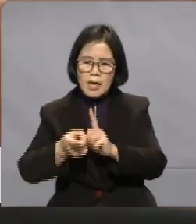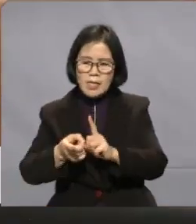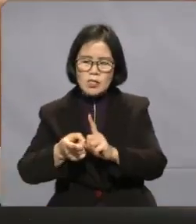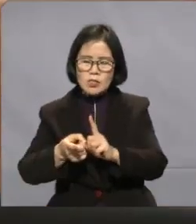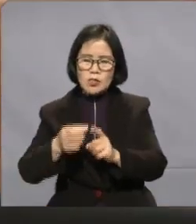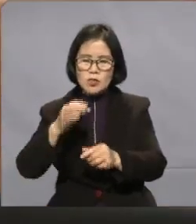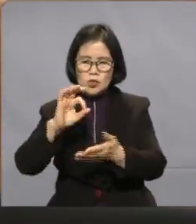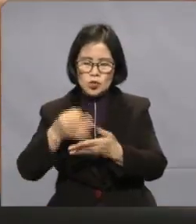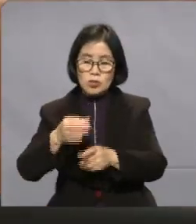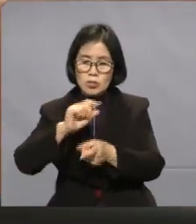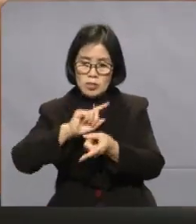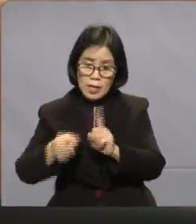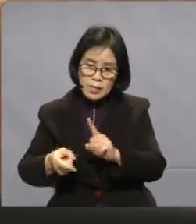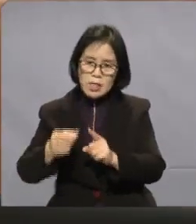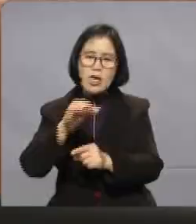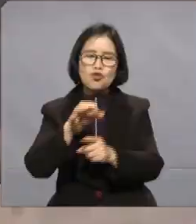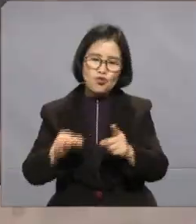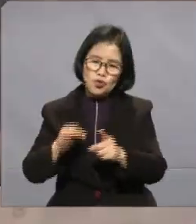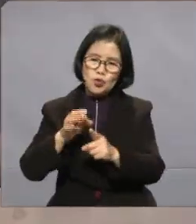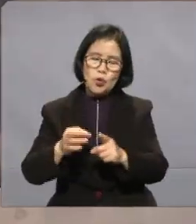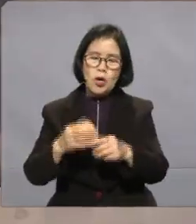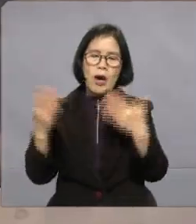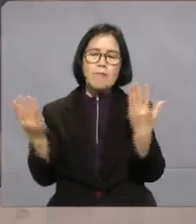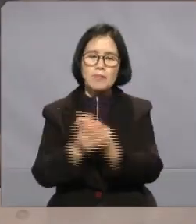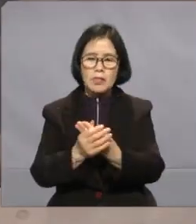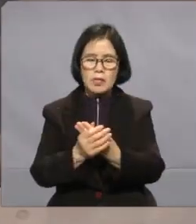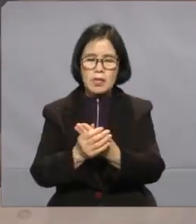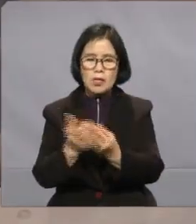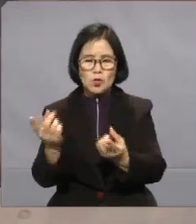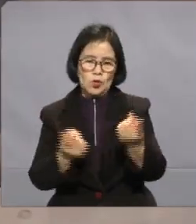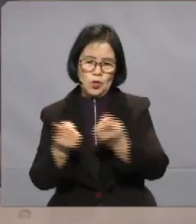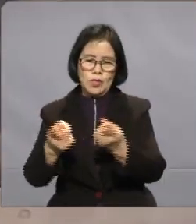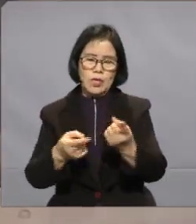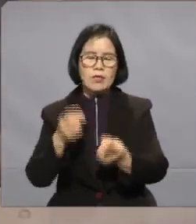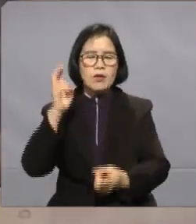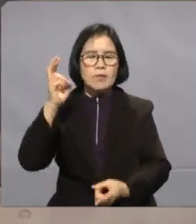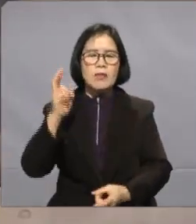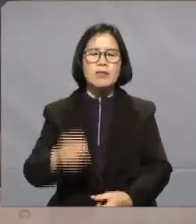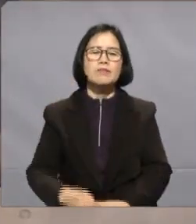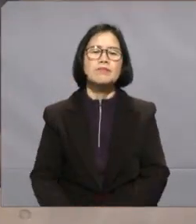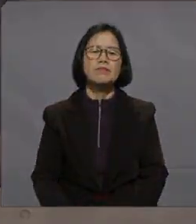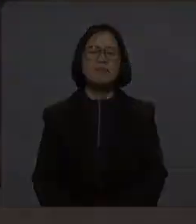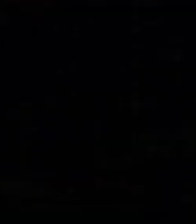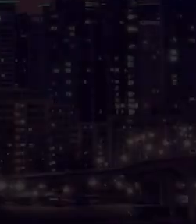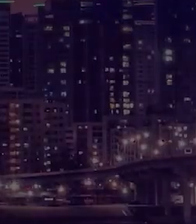조정 수치도 이 과정에 결정될 전망입니다. OBS 뉴스 김민주입니다.